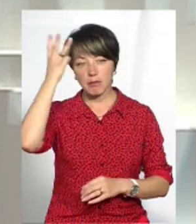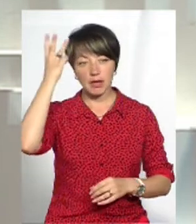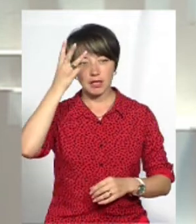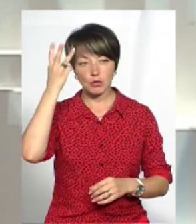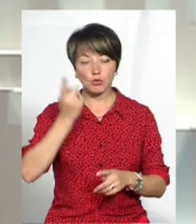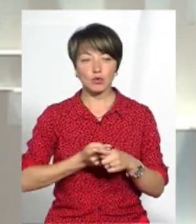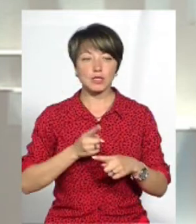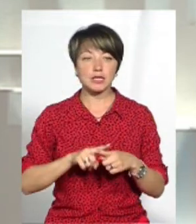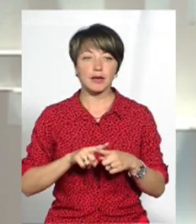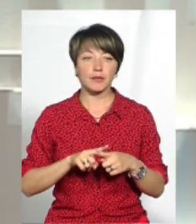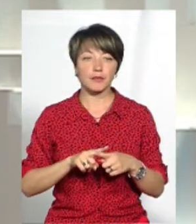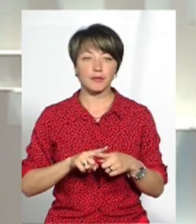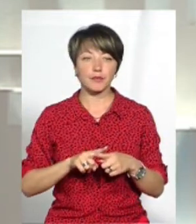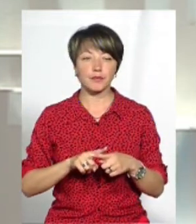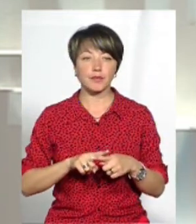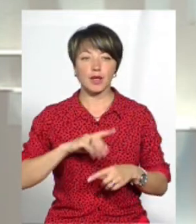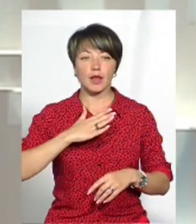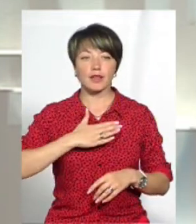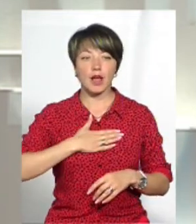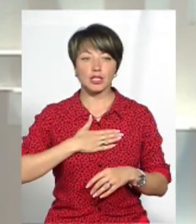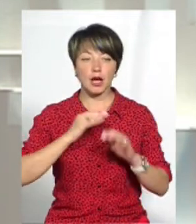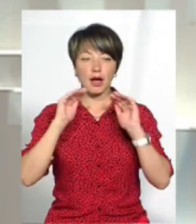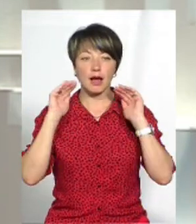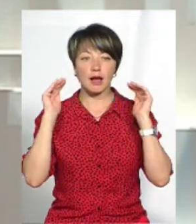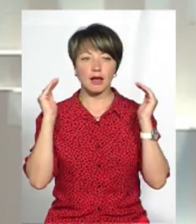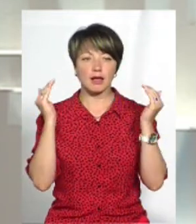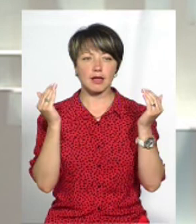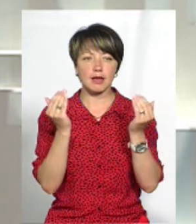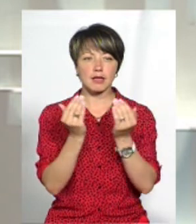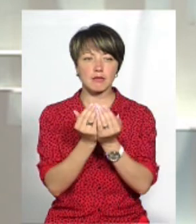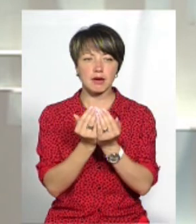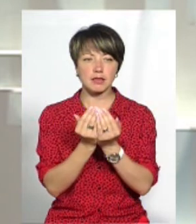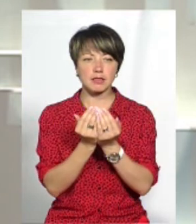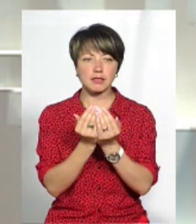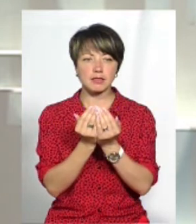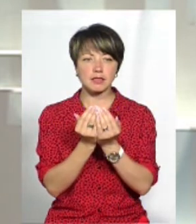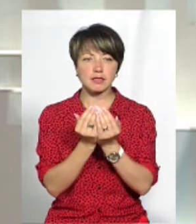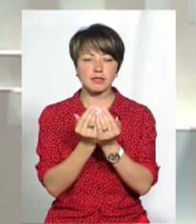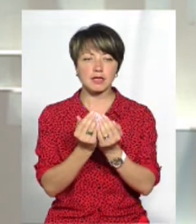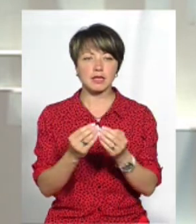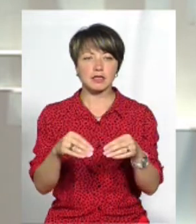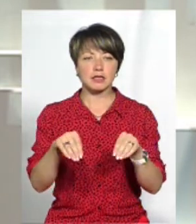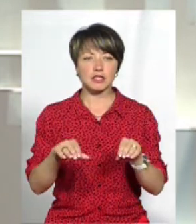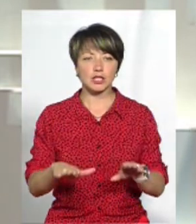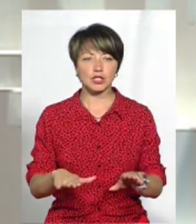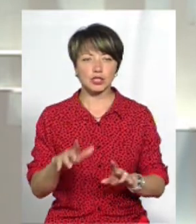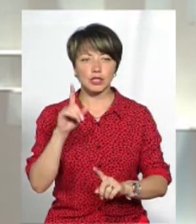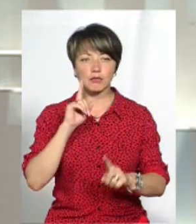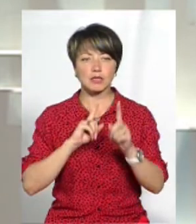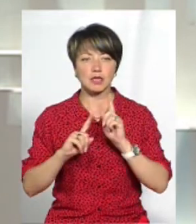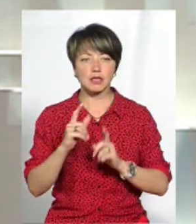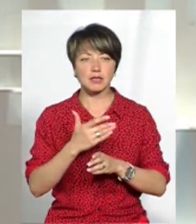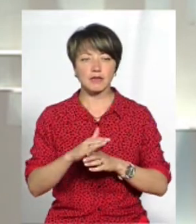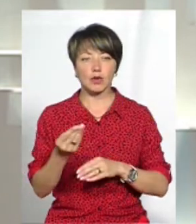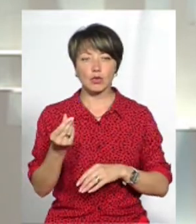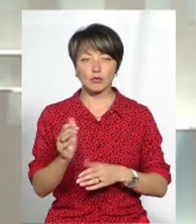Хмельницькому – це наша реанімація, яка за рішенням сесії ми виділили кошти, що 3 дні безкоштовно